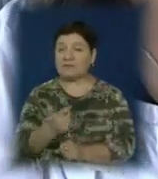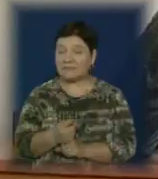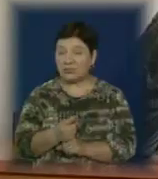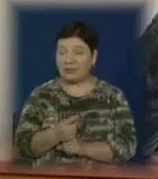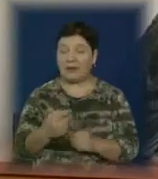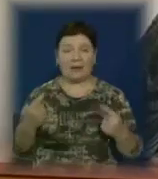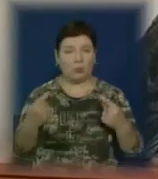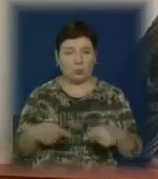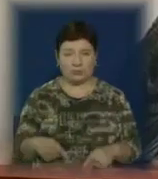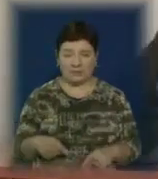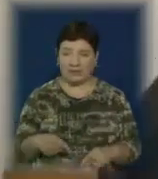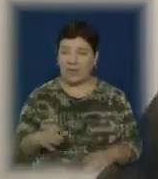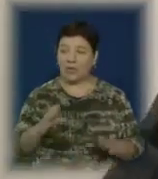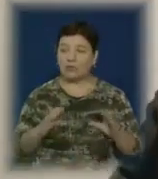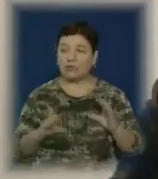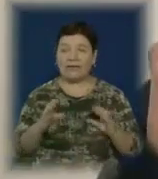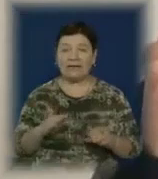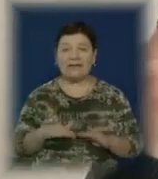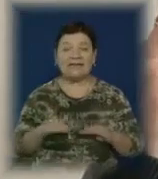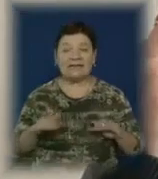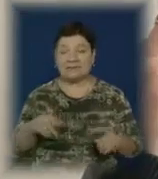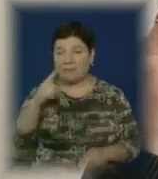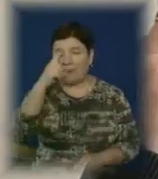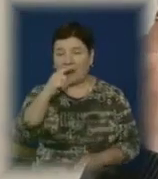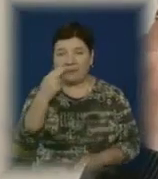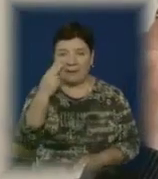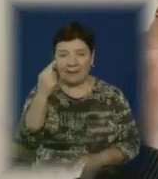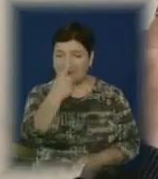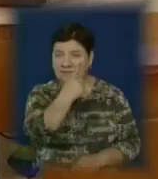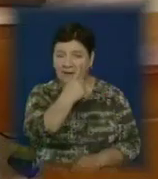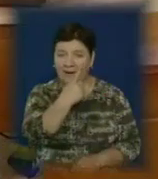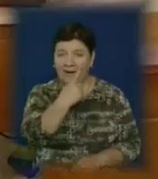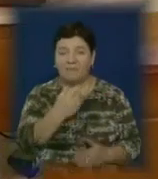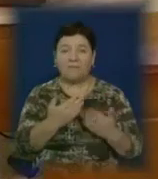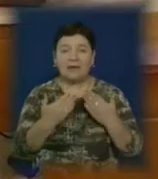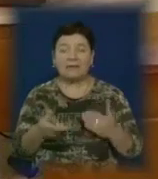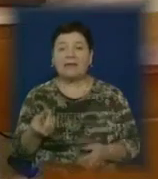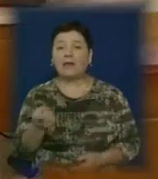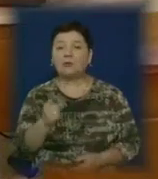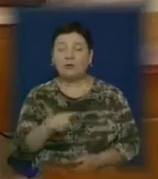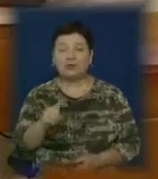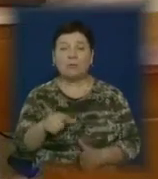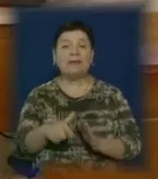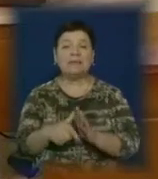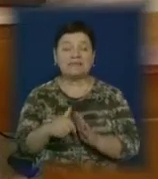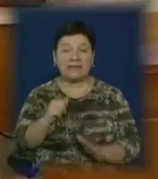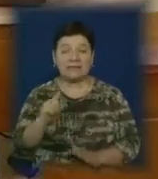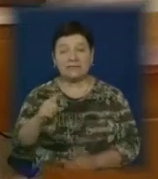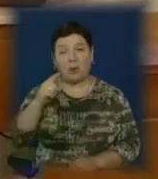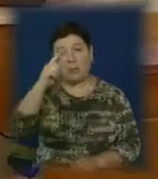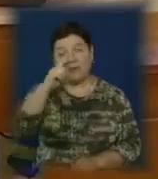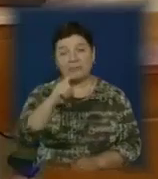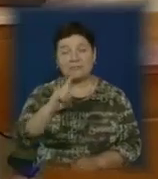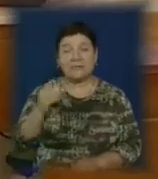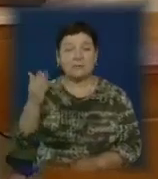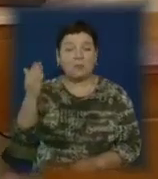запустити. Студентка Оксана з дитинства має поганий зір. Каже, в акції взяла участь задля того, аби дізнатися, чи він погіршився з